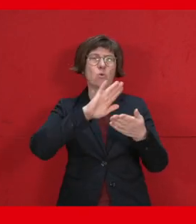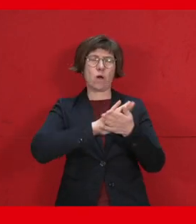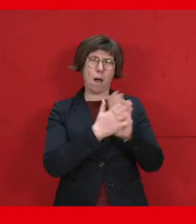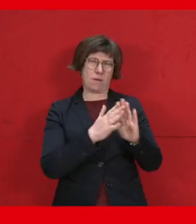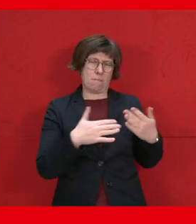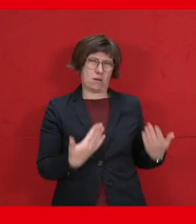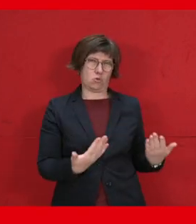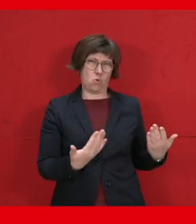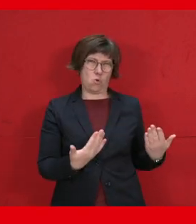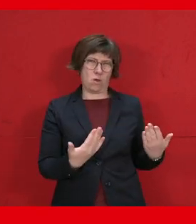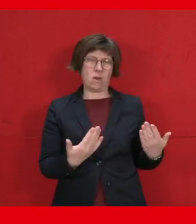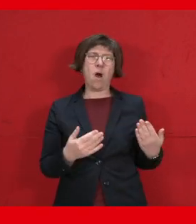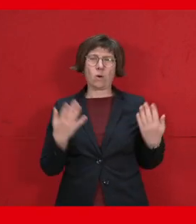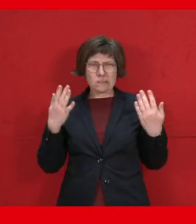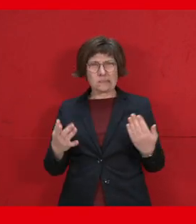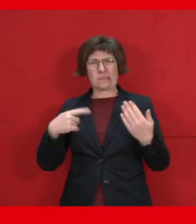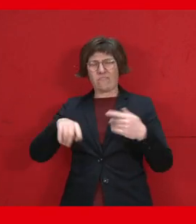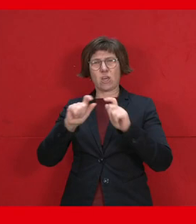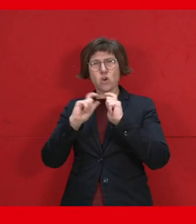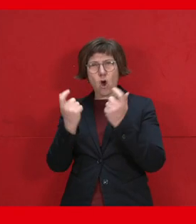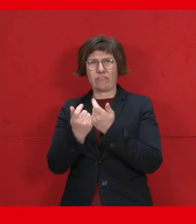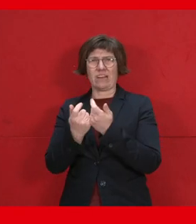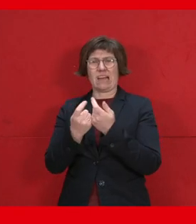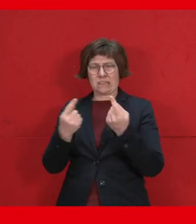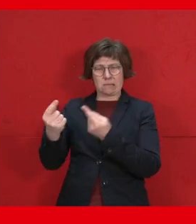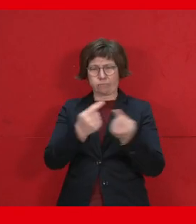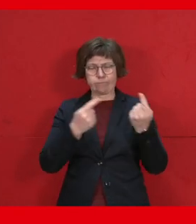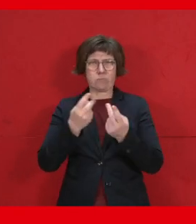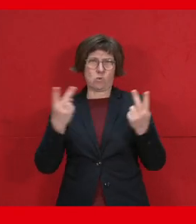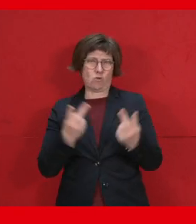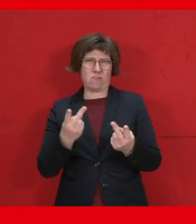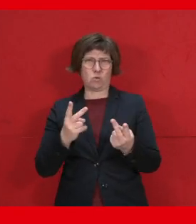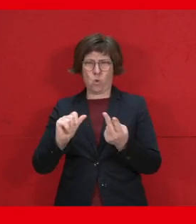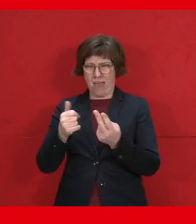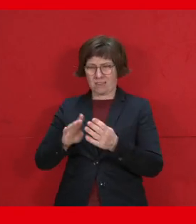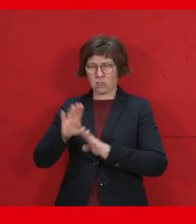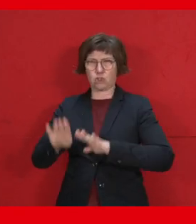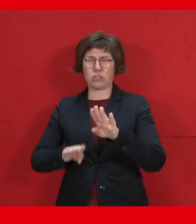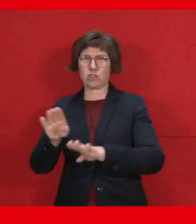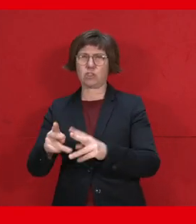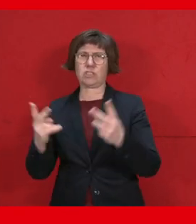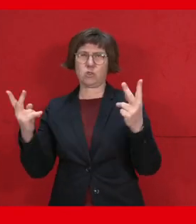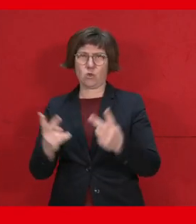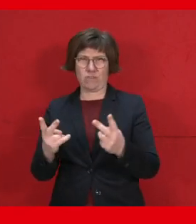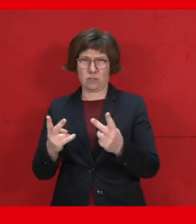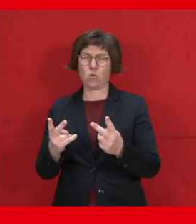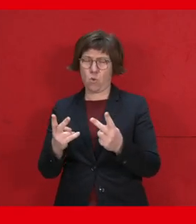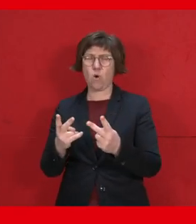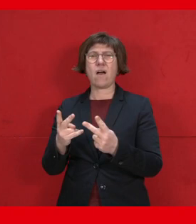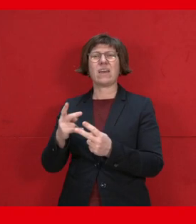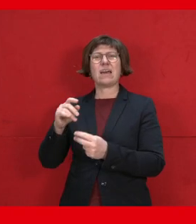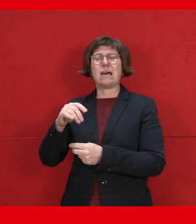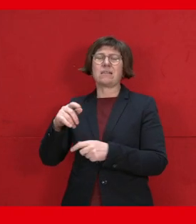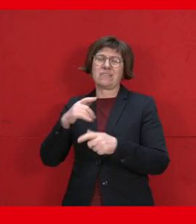verabredet. Und es ist wichtig, dass dies bei der Konferenz eine Rolle spielt. Die ersten Schritte, die wirksam werden, werden sicherlich gehen